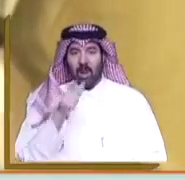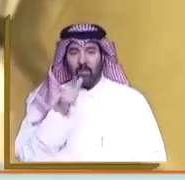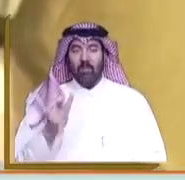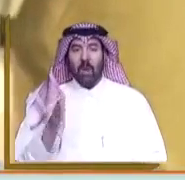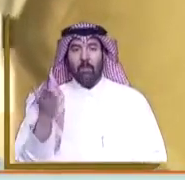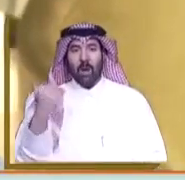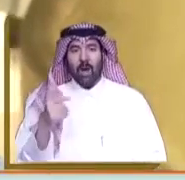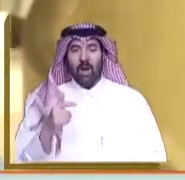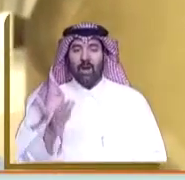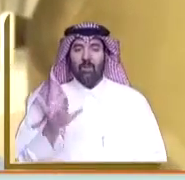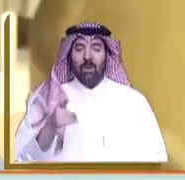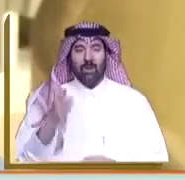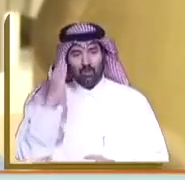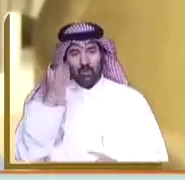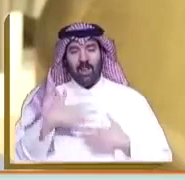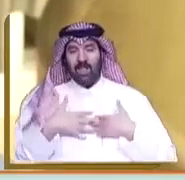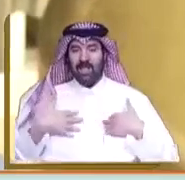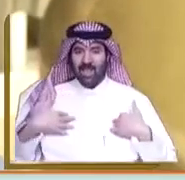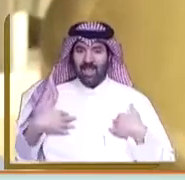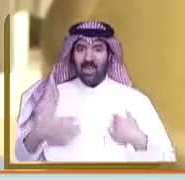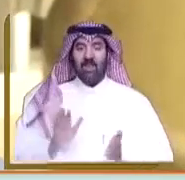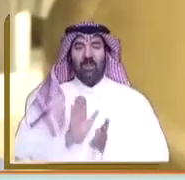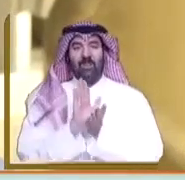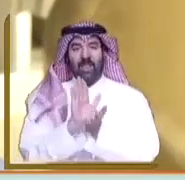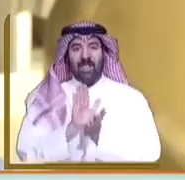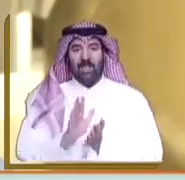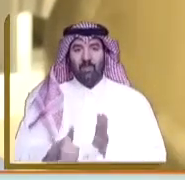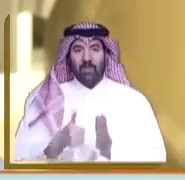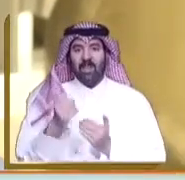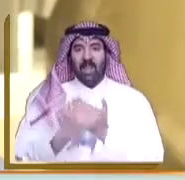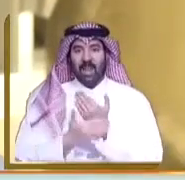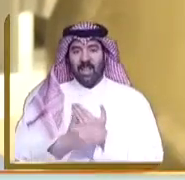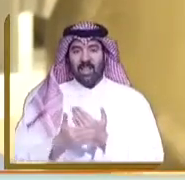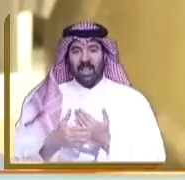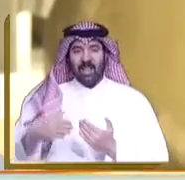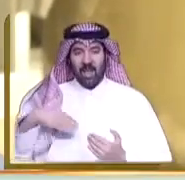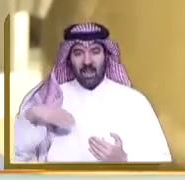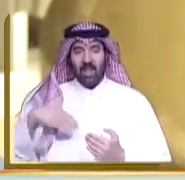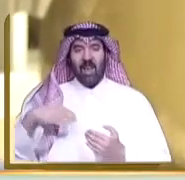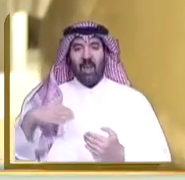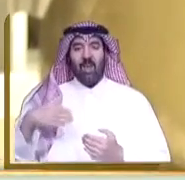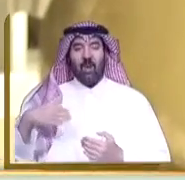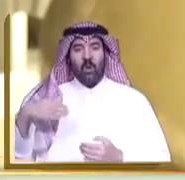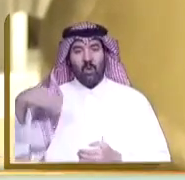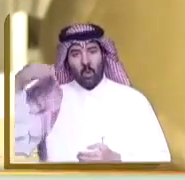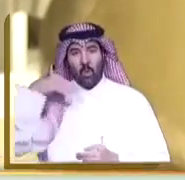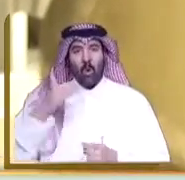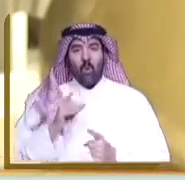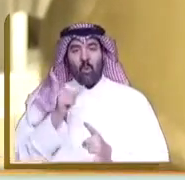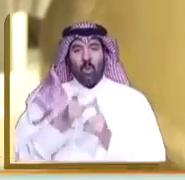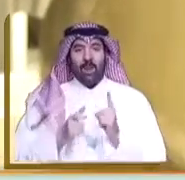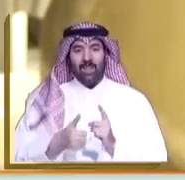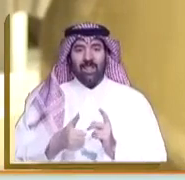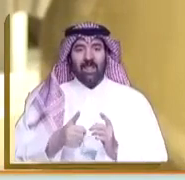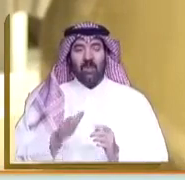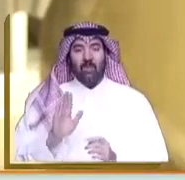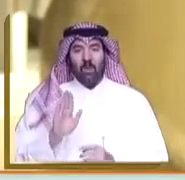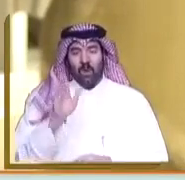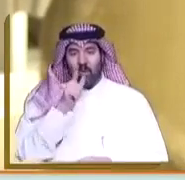السلمان. سعيد بهذه الجائزة لأن هذا الحفل يأتي تحت رعاية سمو سيدي ولي العهد وأيضا تحت